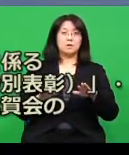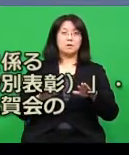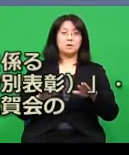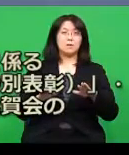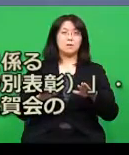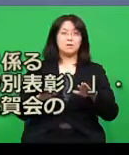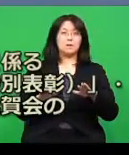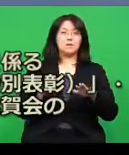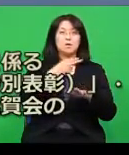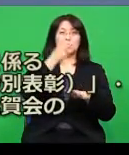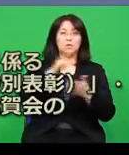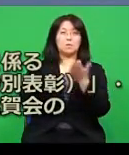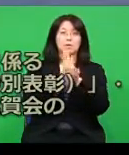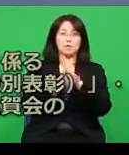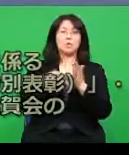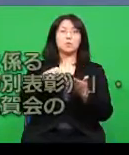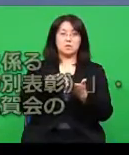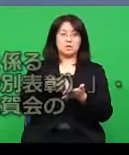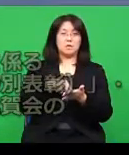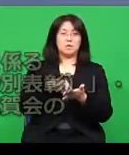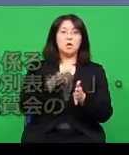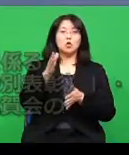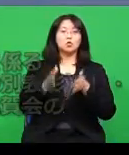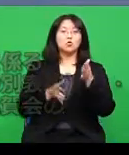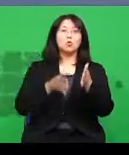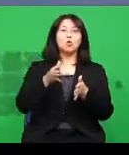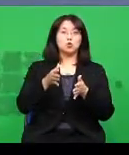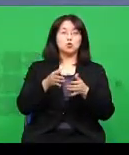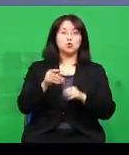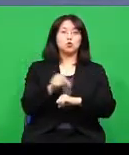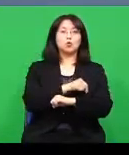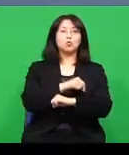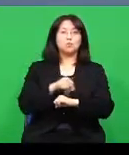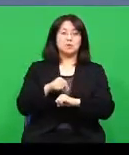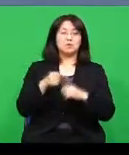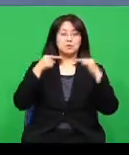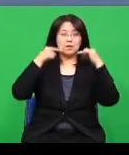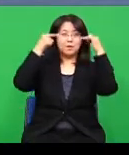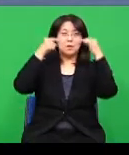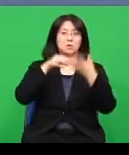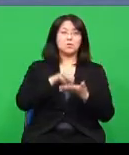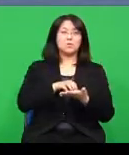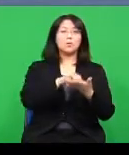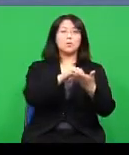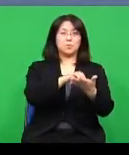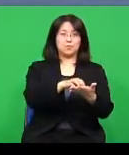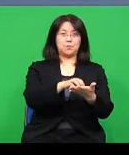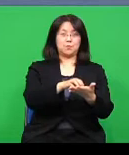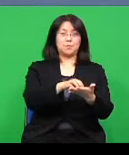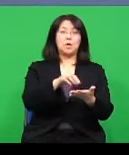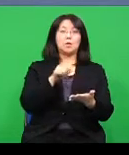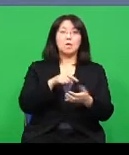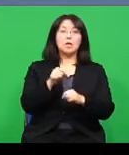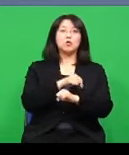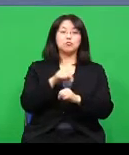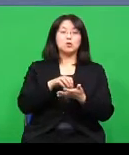ますので、今回、県からは富山県スポーツ特別栄誉